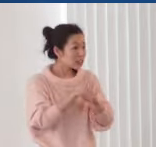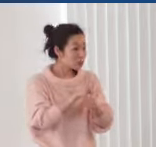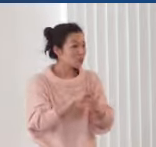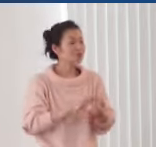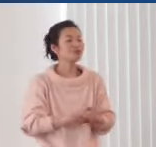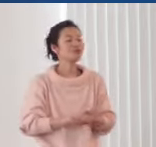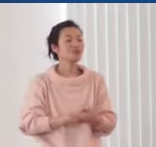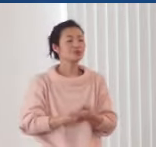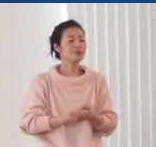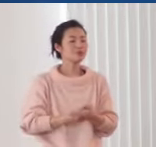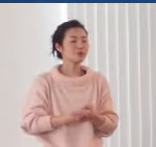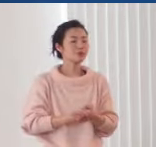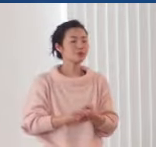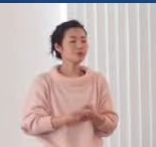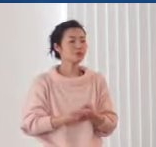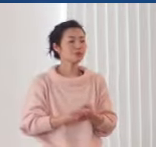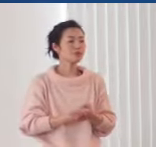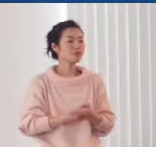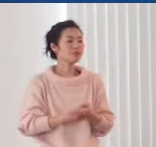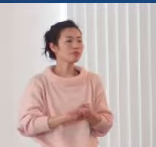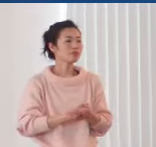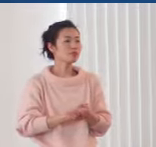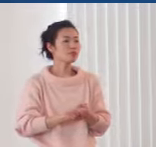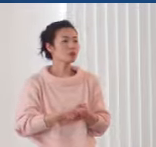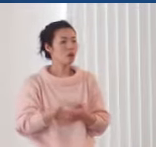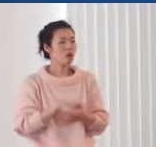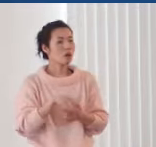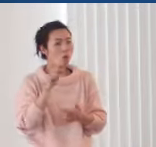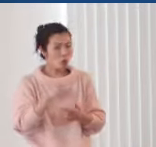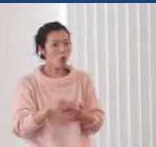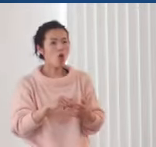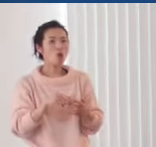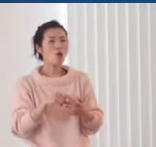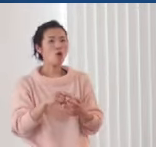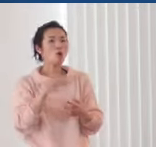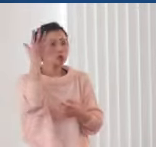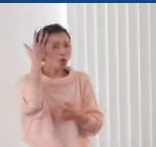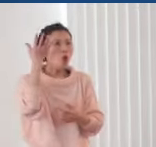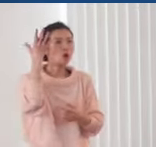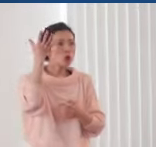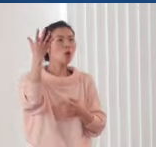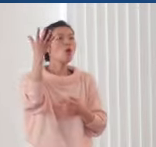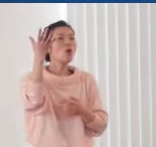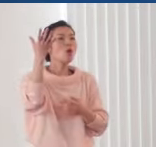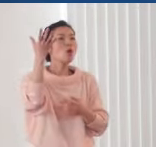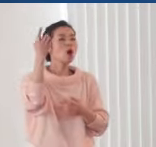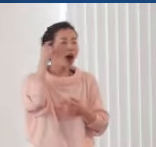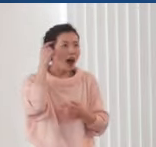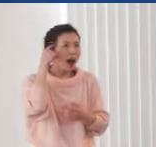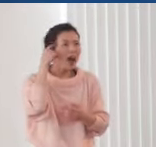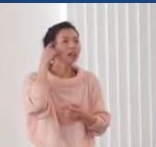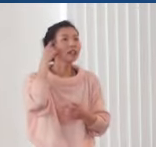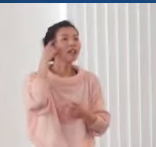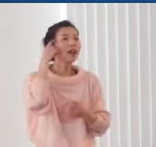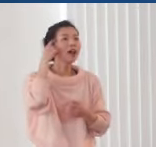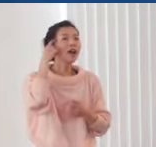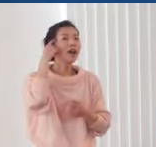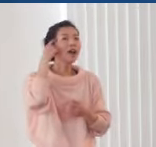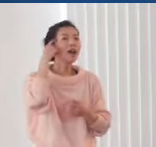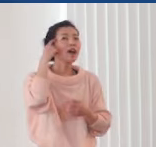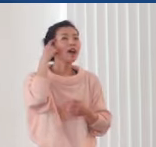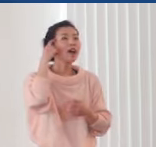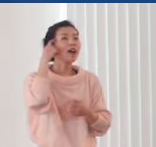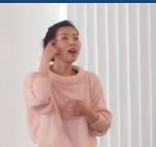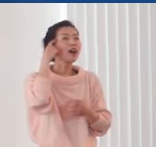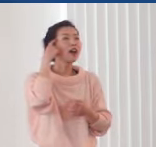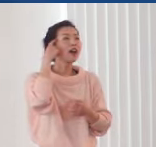ね、故に人はこう時を超えていろんなことを考えようとする。だから、まあ、自分は生きている